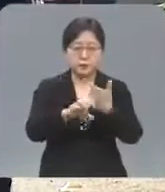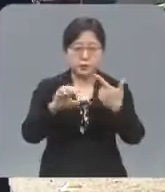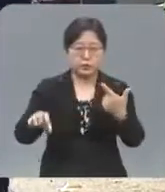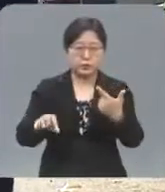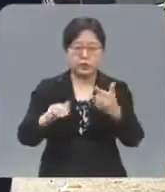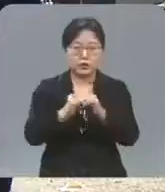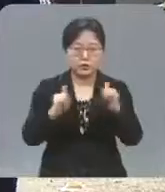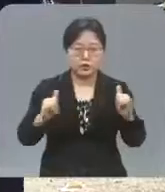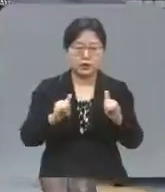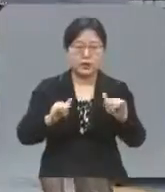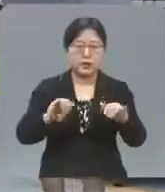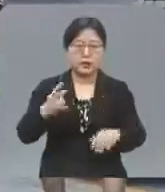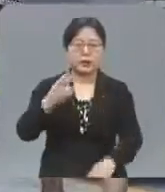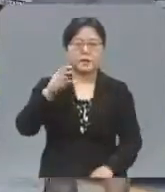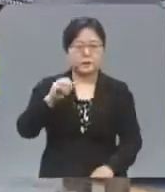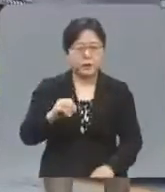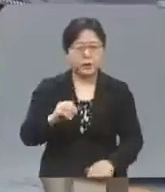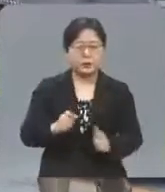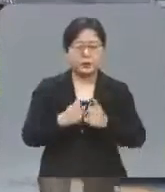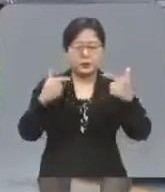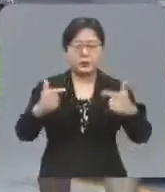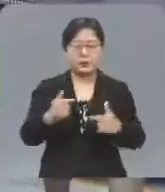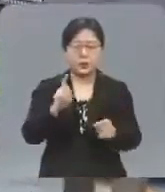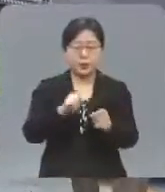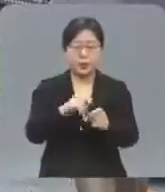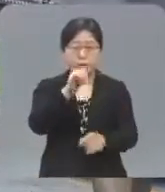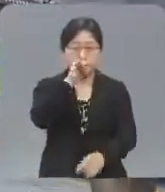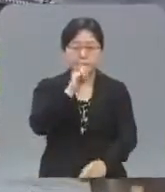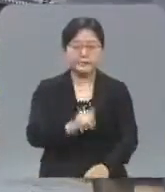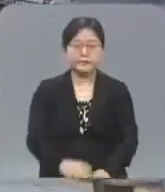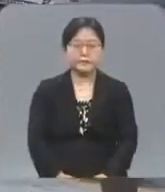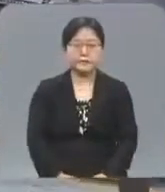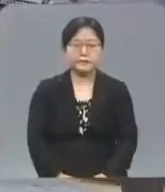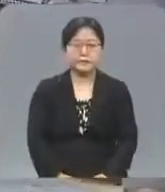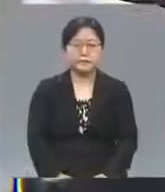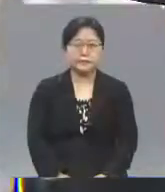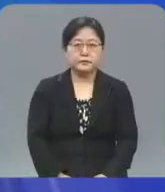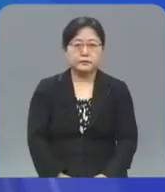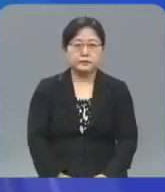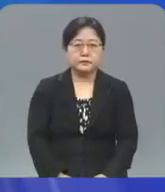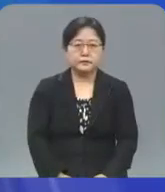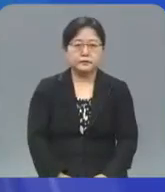지자체의 인구를 200만 명까지 늘리는 목표도 세웠습니다.